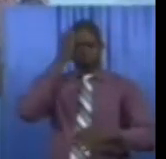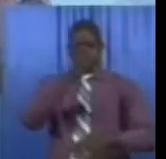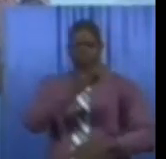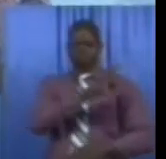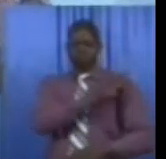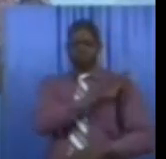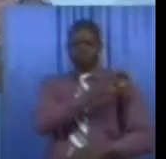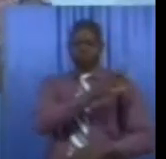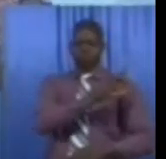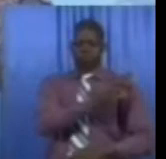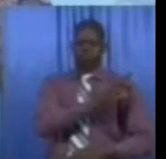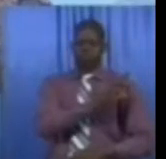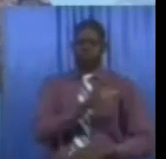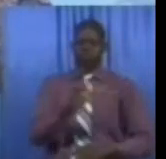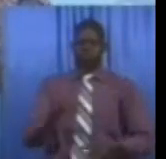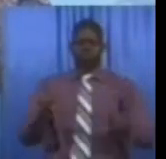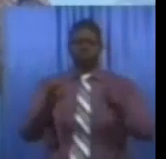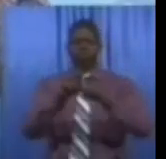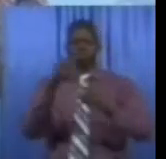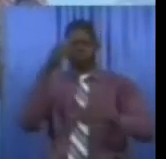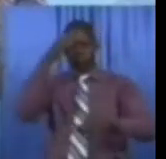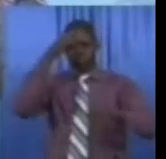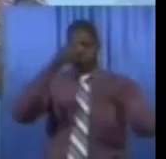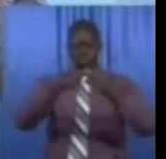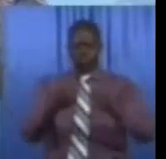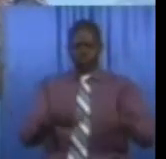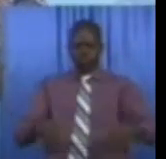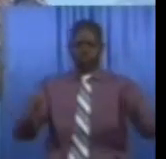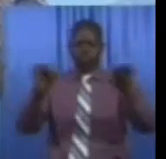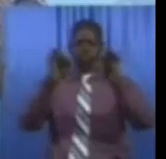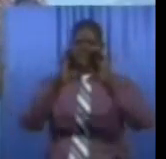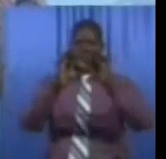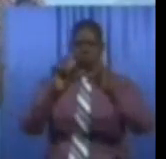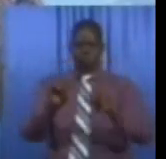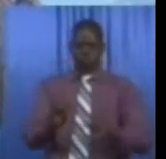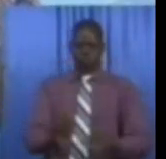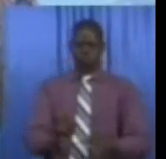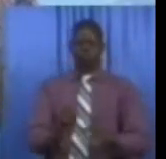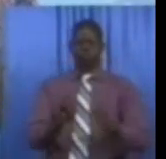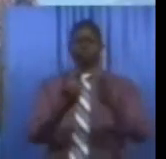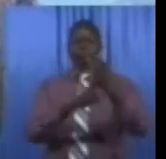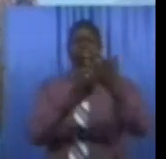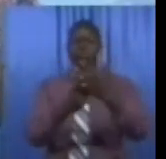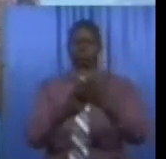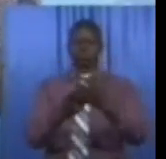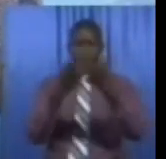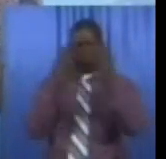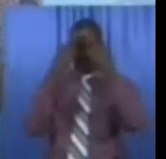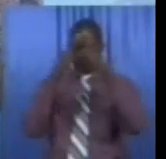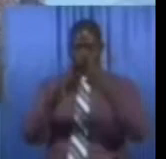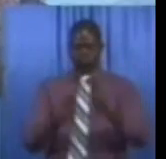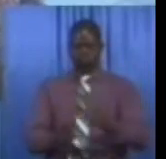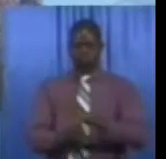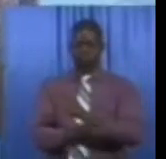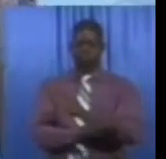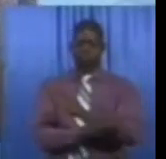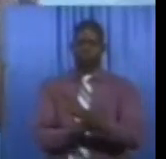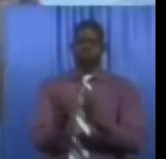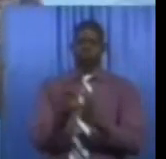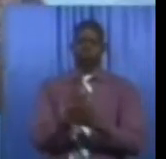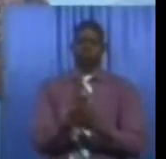Thiaro d'également rappeler l'importance de cet acte signe de respect de la patrie. Bouma Ernest